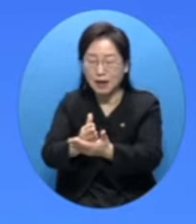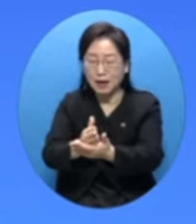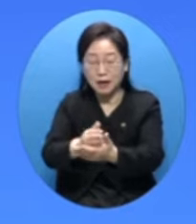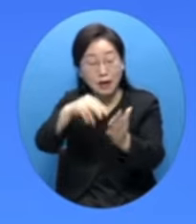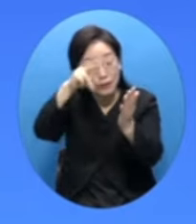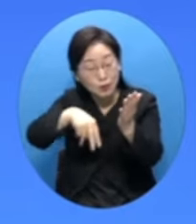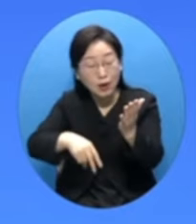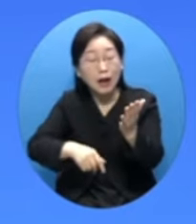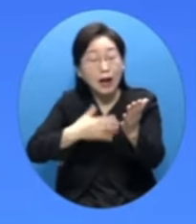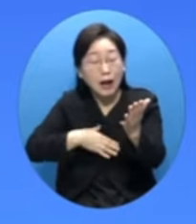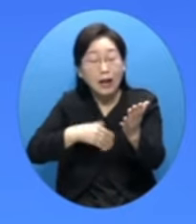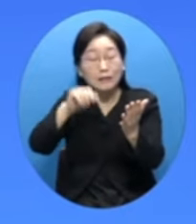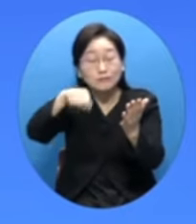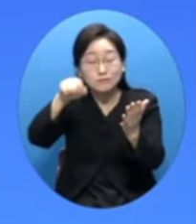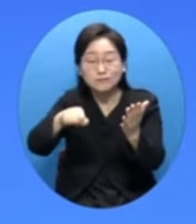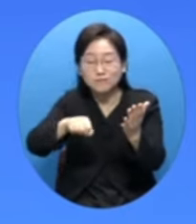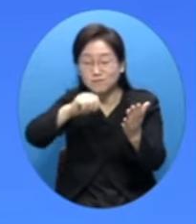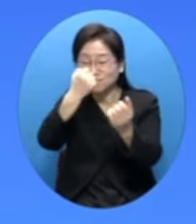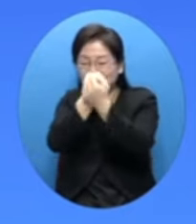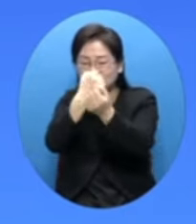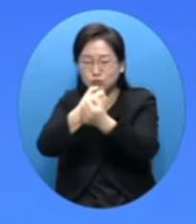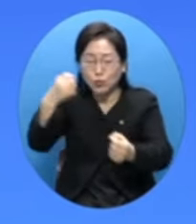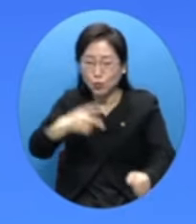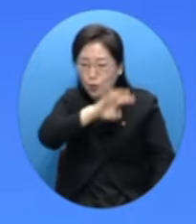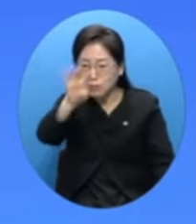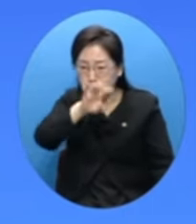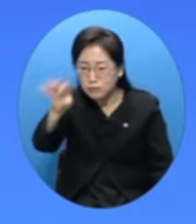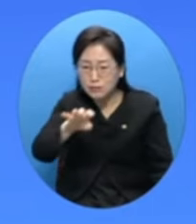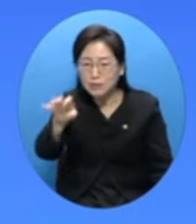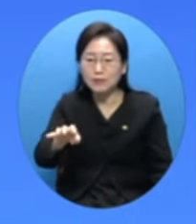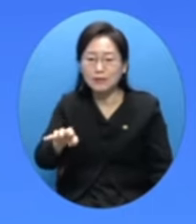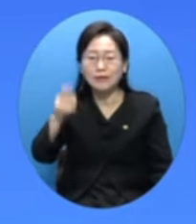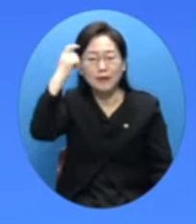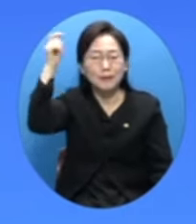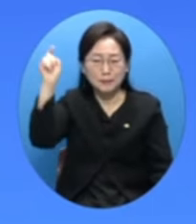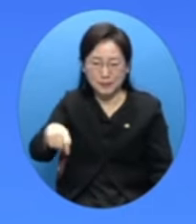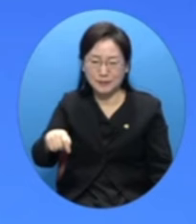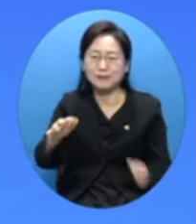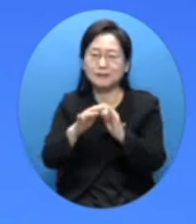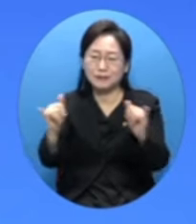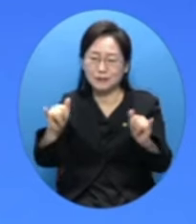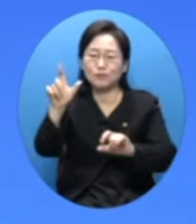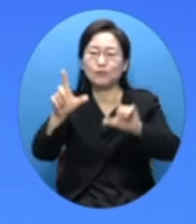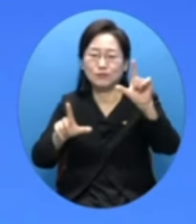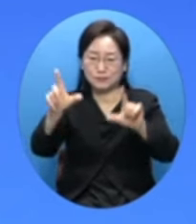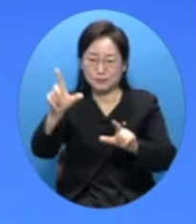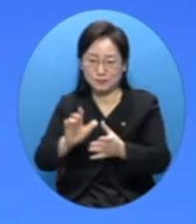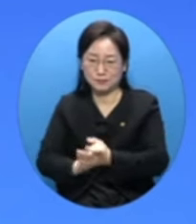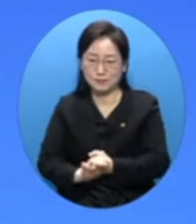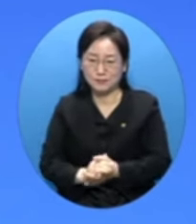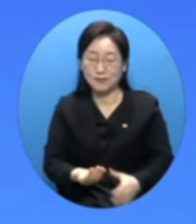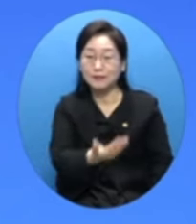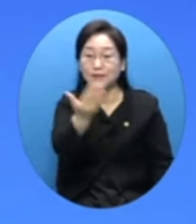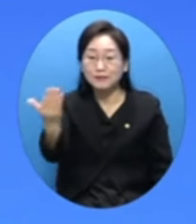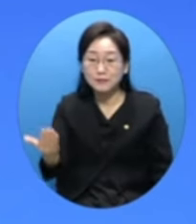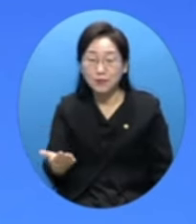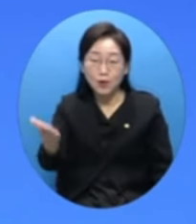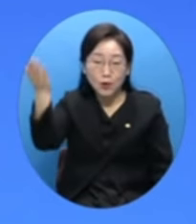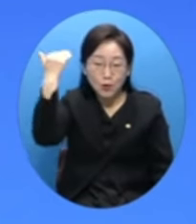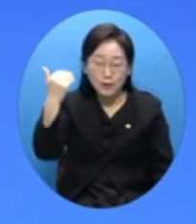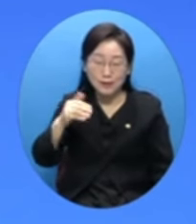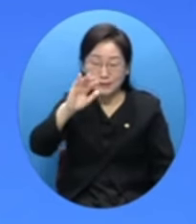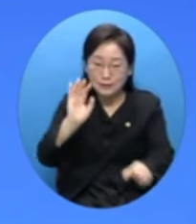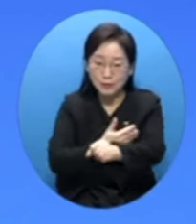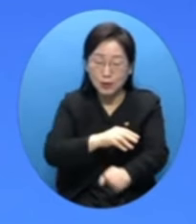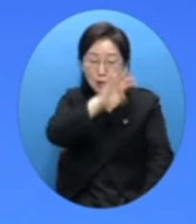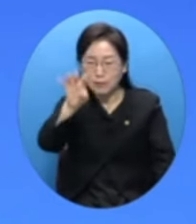있으면서도 똑같은 잘못을 하고 똑같은 문제를 일으킨 것이 우리 어리석은 우리 인생의 모습인 것입니다. 여러분 과거의 잘못을 반복하지 않게